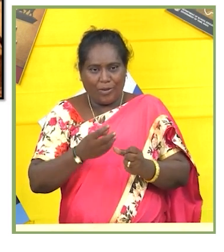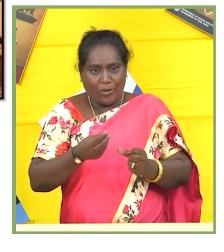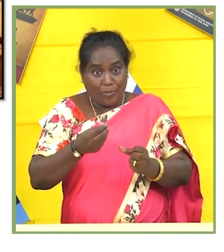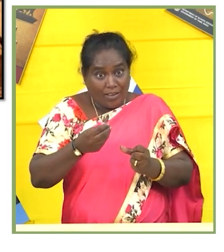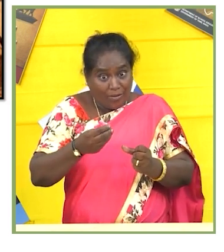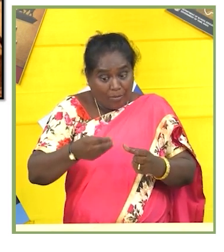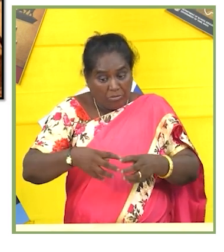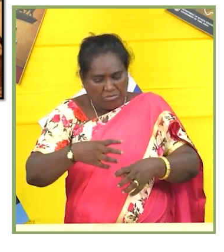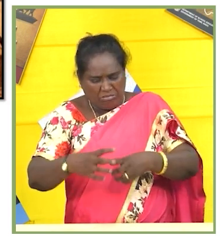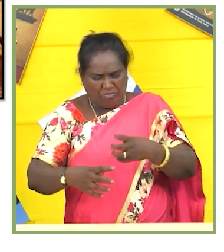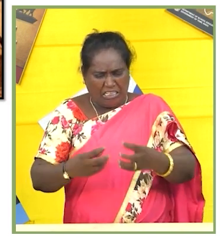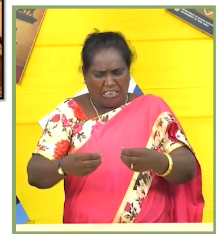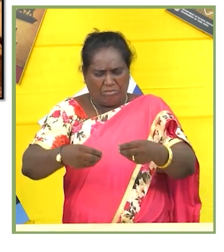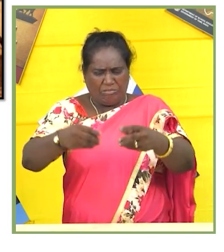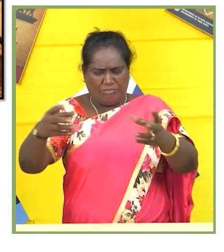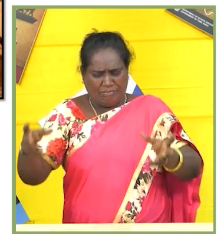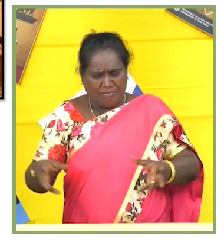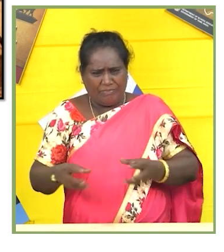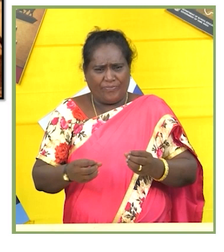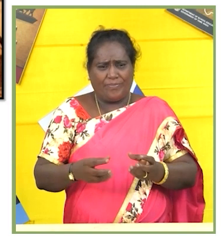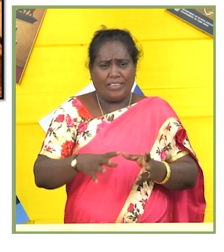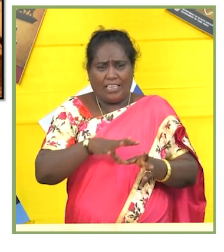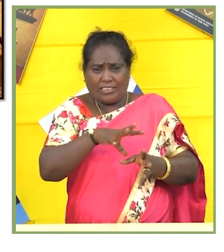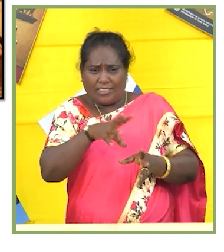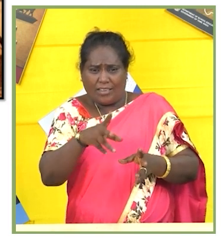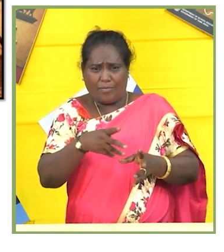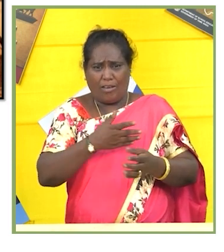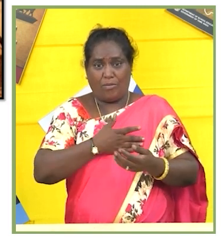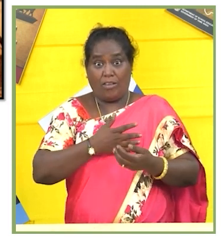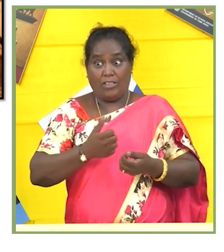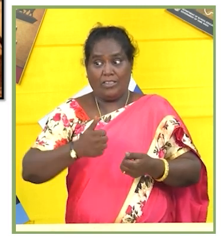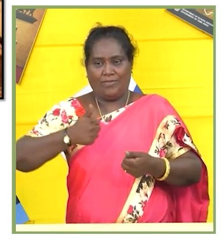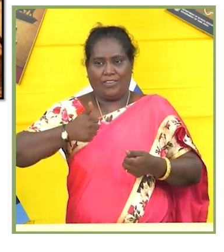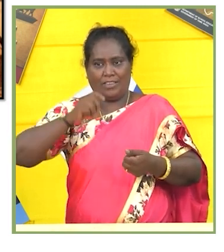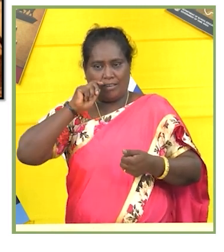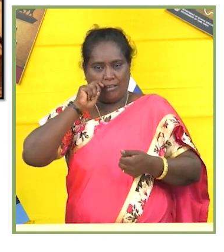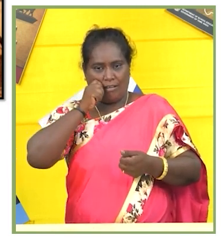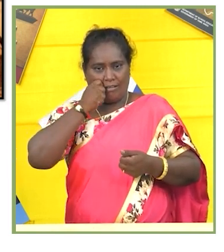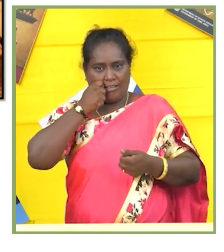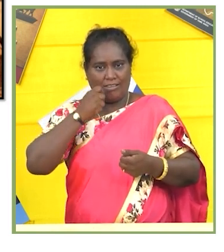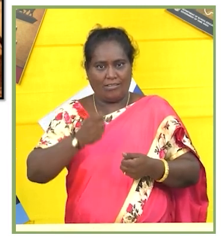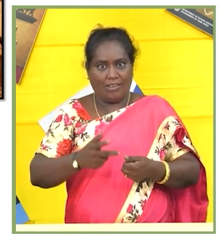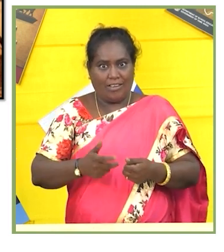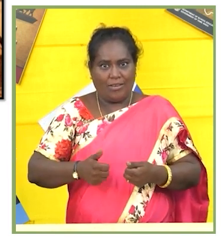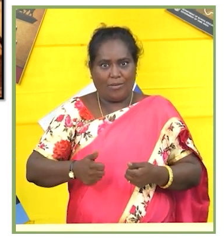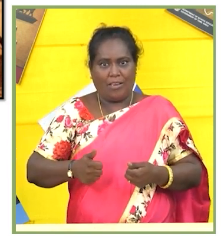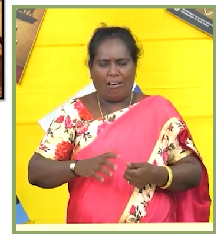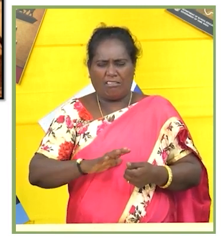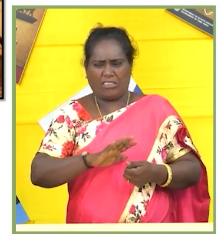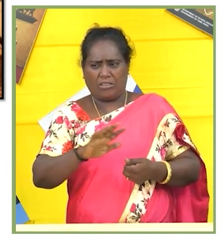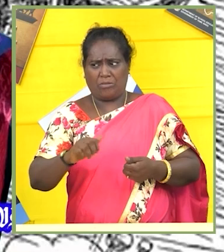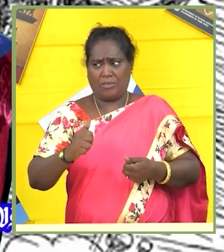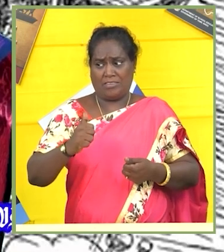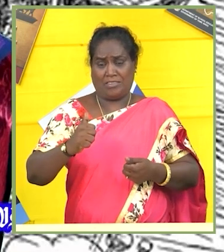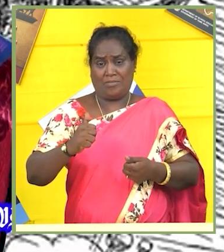பொருள் கொம்பு. அந்த மறுப்பு, மறுப்பை உடைய அந்த காளைகள் அவர்களை முட்டுவதற்காக தன் கொம்பினே கீழே